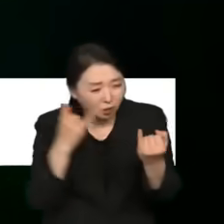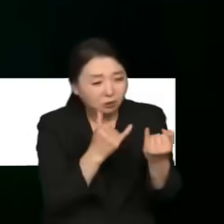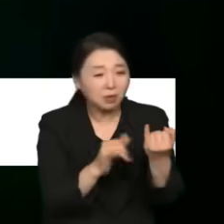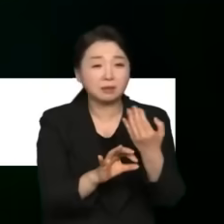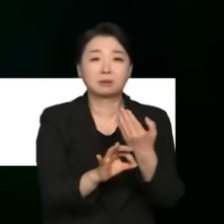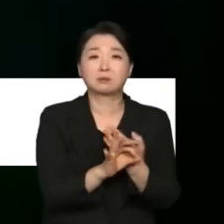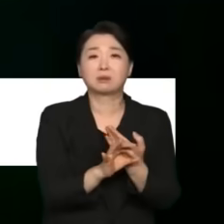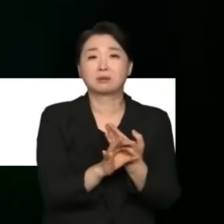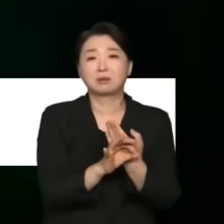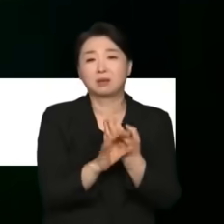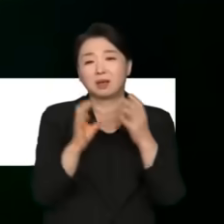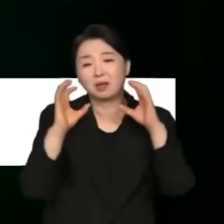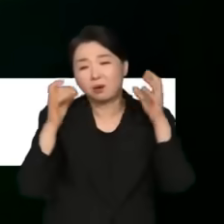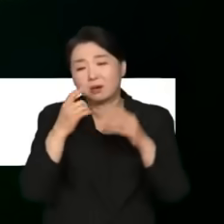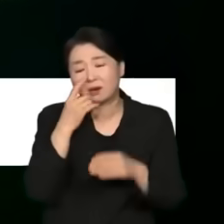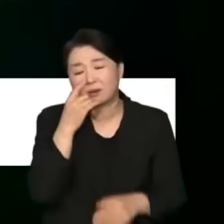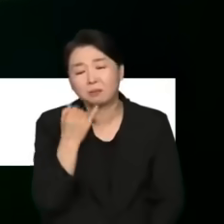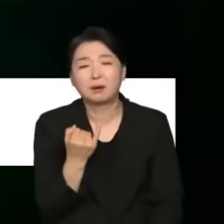어린아이